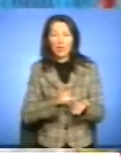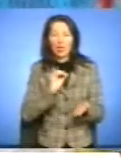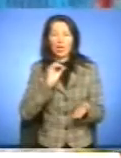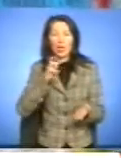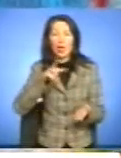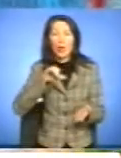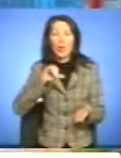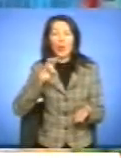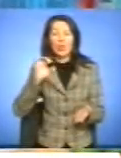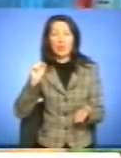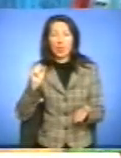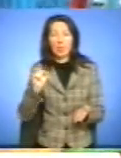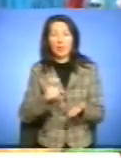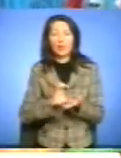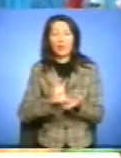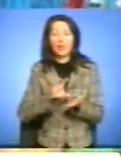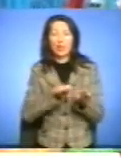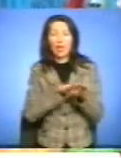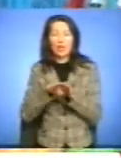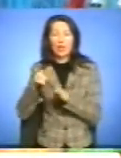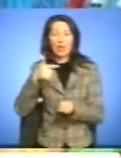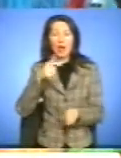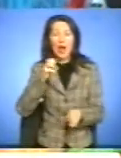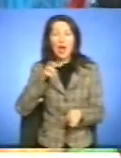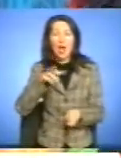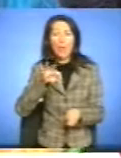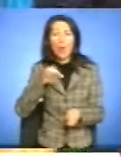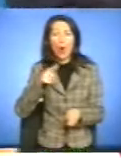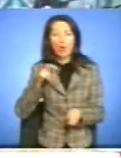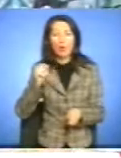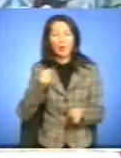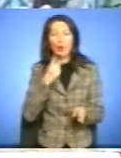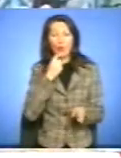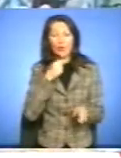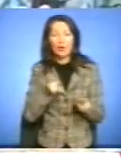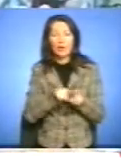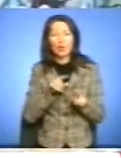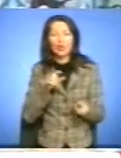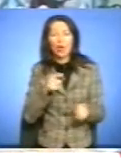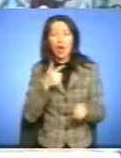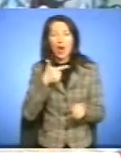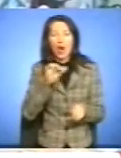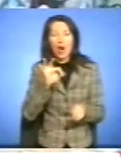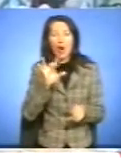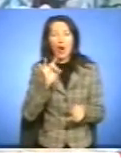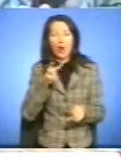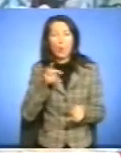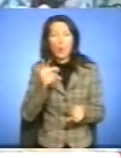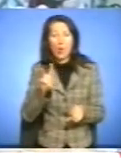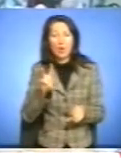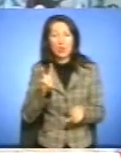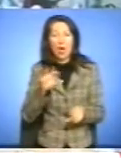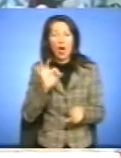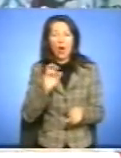систему, підвищують рівень гемоглобіну у крові, а також іншого гормону – окситоцину, що викликає доброзичливе ставлення